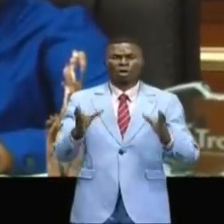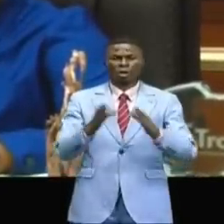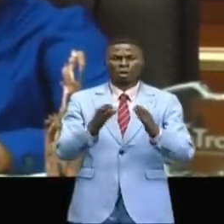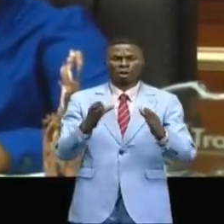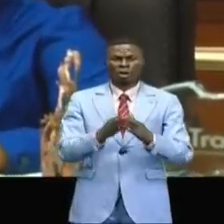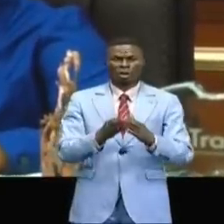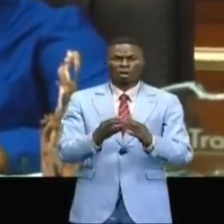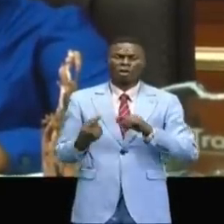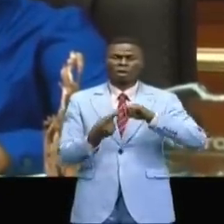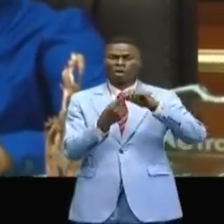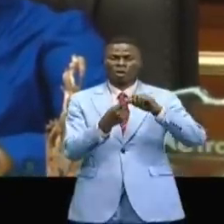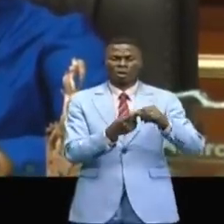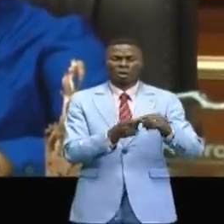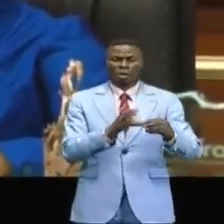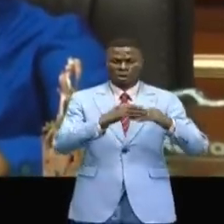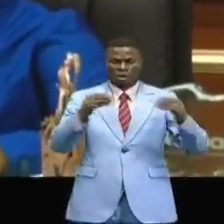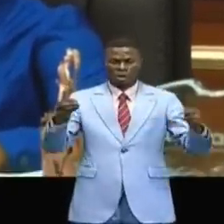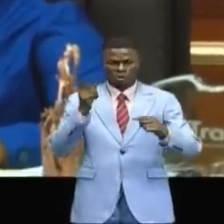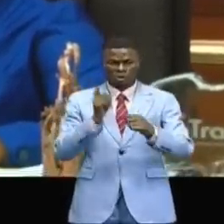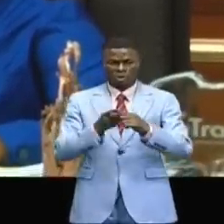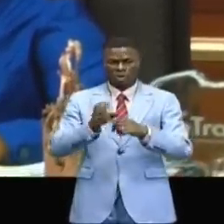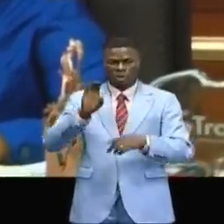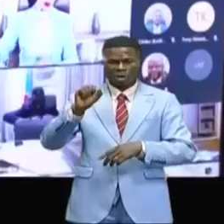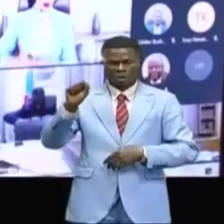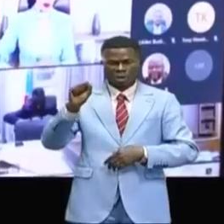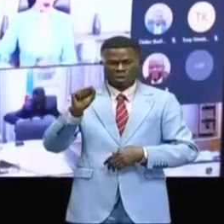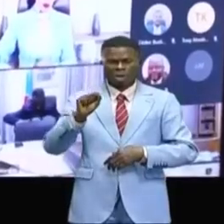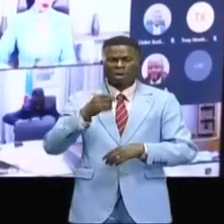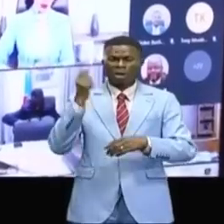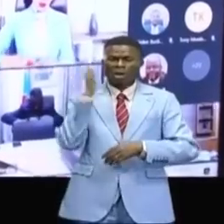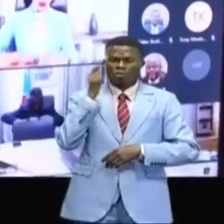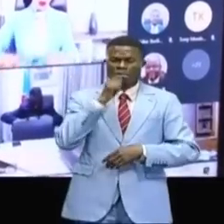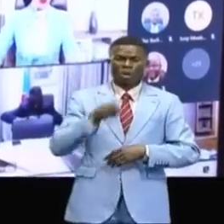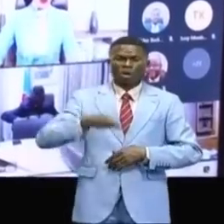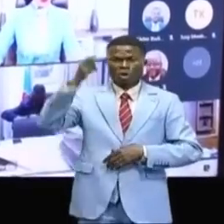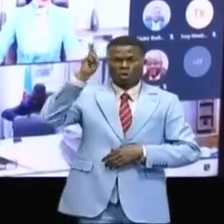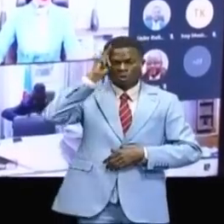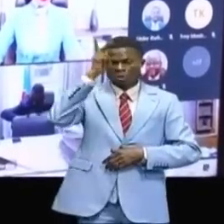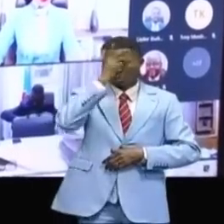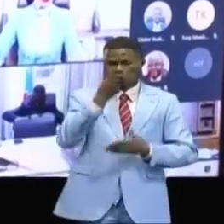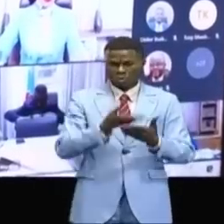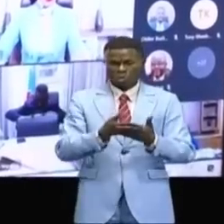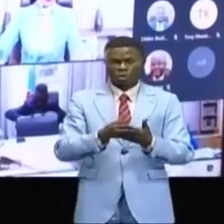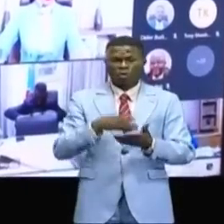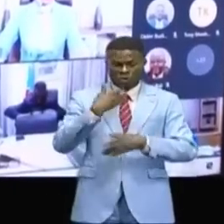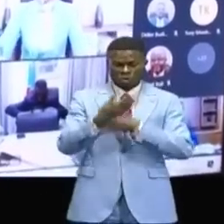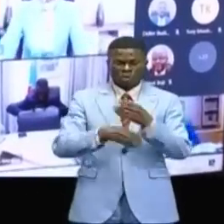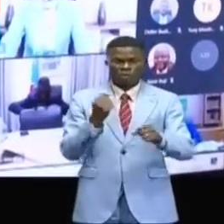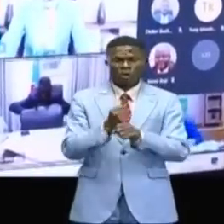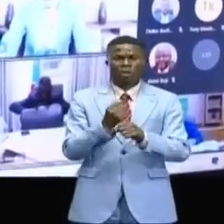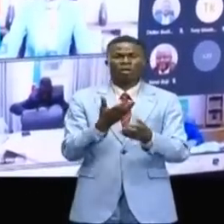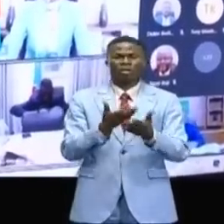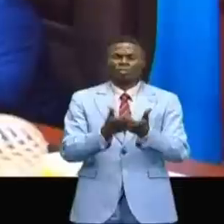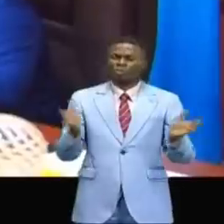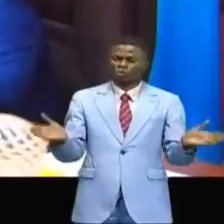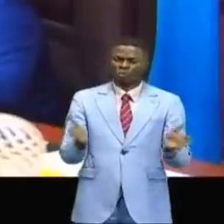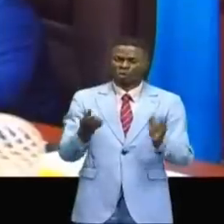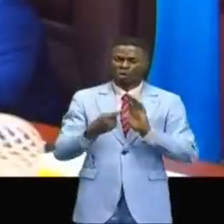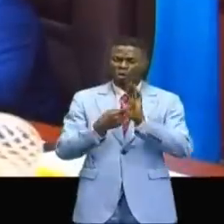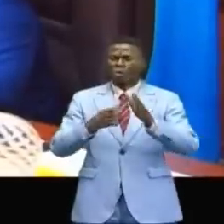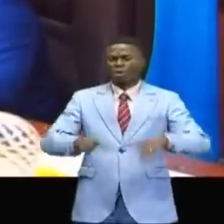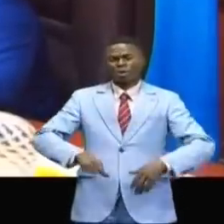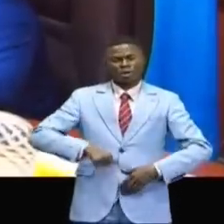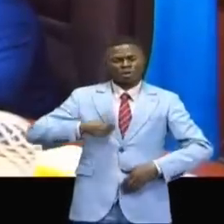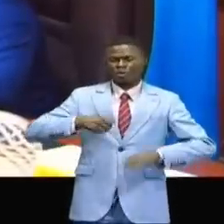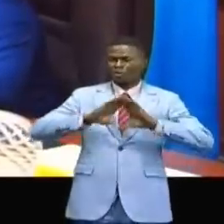en particulier le cuivre cathodique produit au Haut-Katanga. Cette réalisation, motif de fierté pour tous